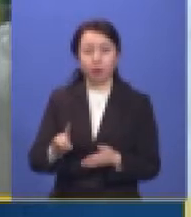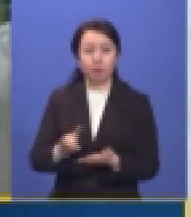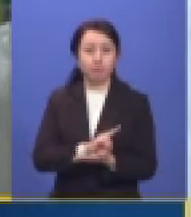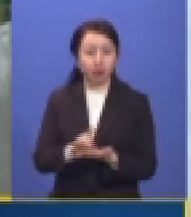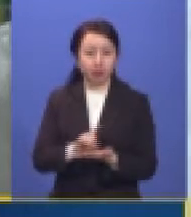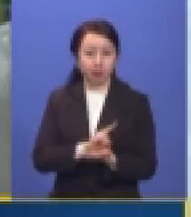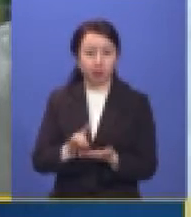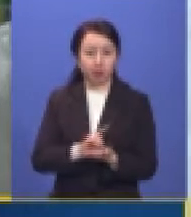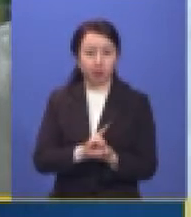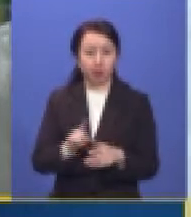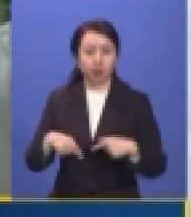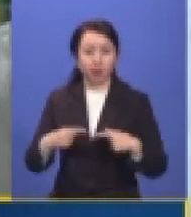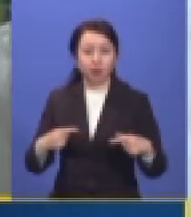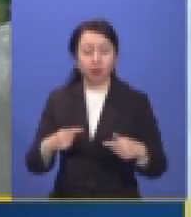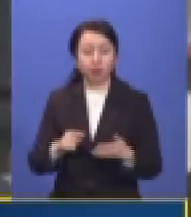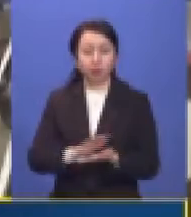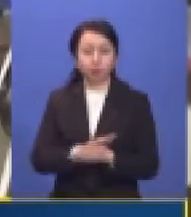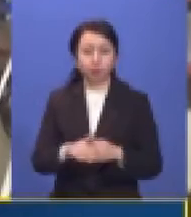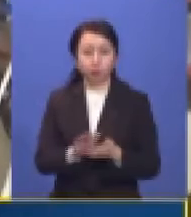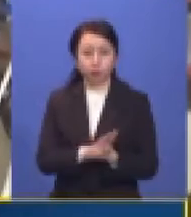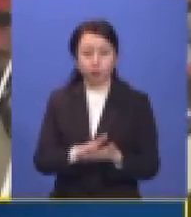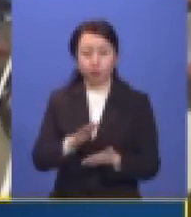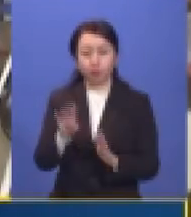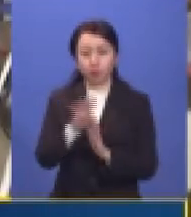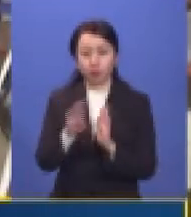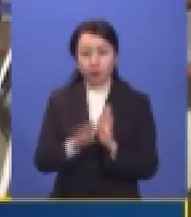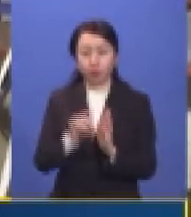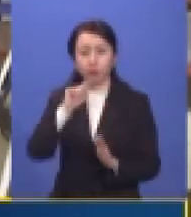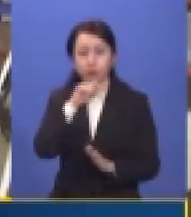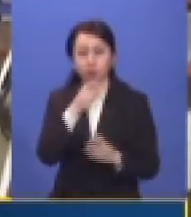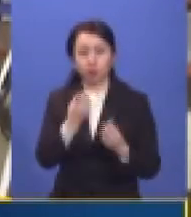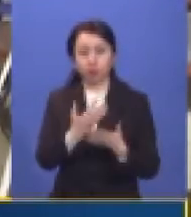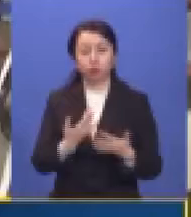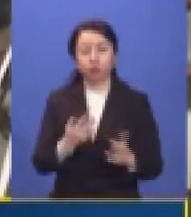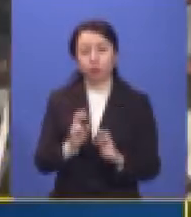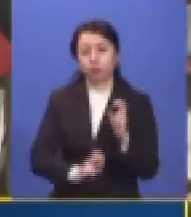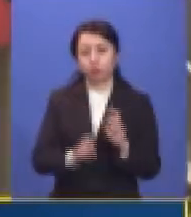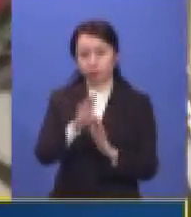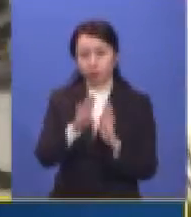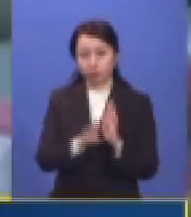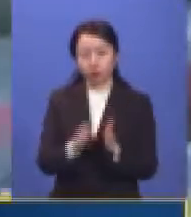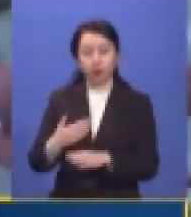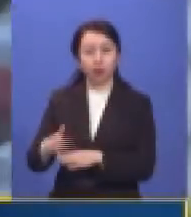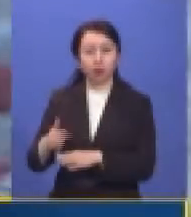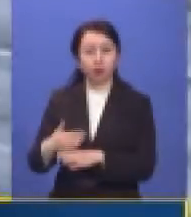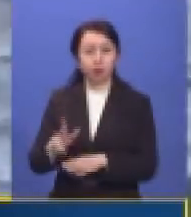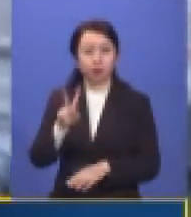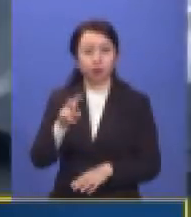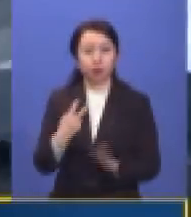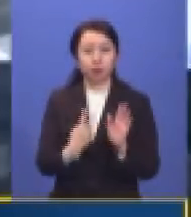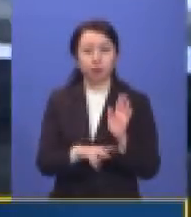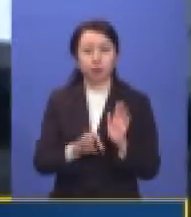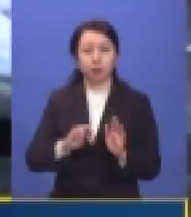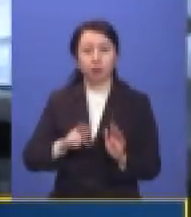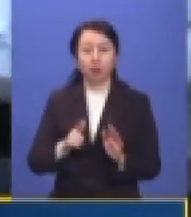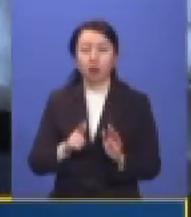и других гигиенических моющих средств. В рамках программы «Экономика простых вещей» предприятие оформило кредит на 270 миллионов